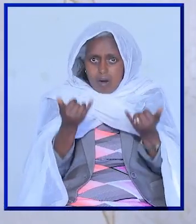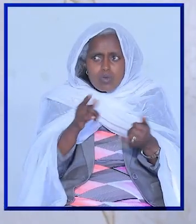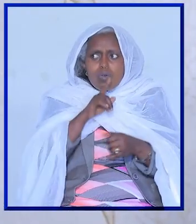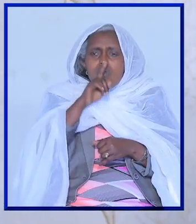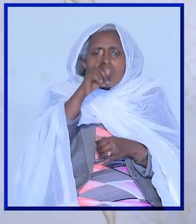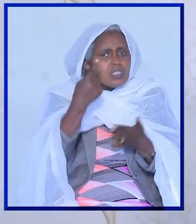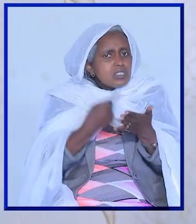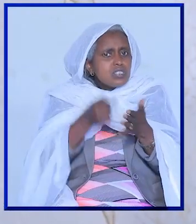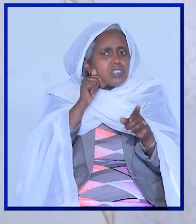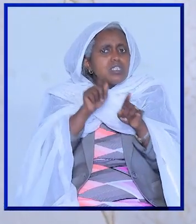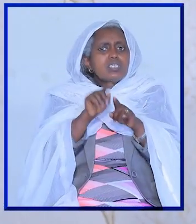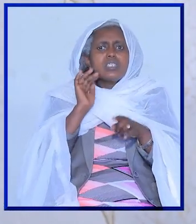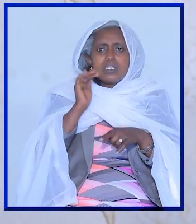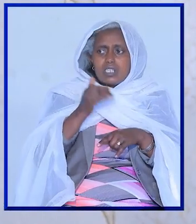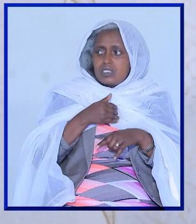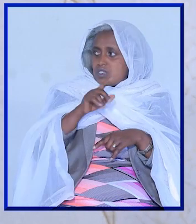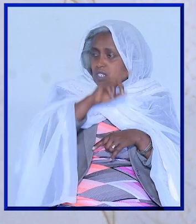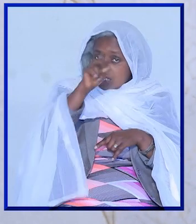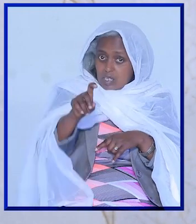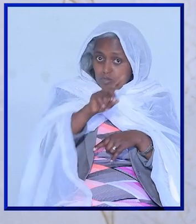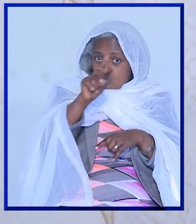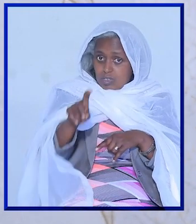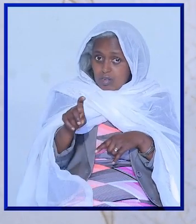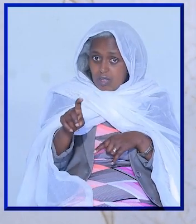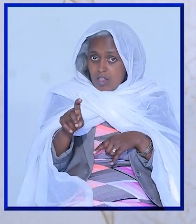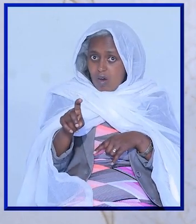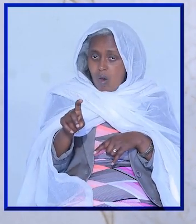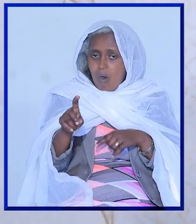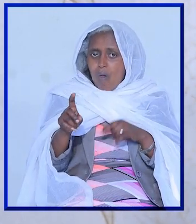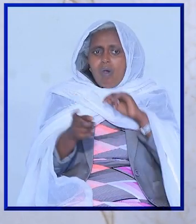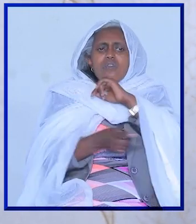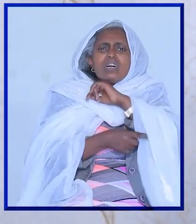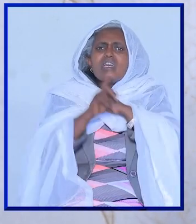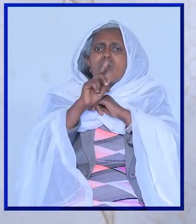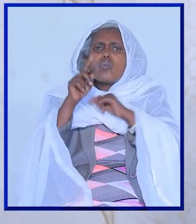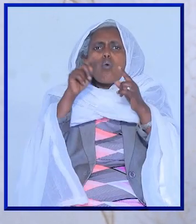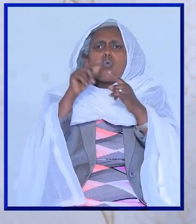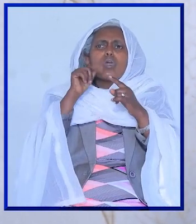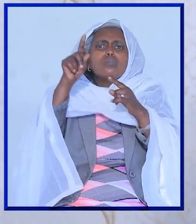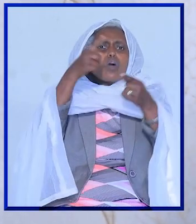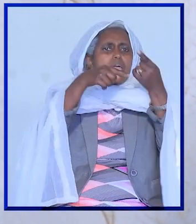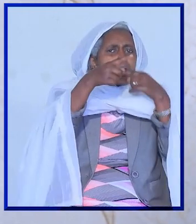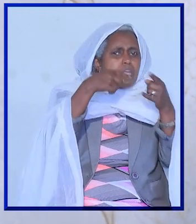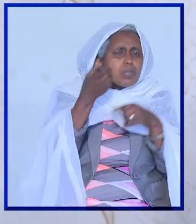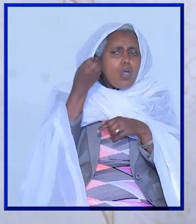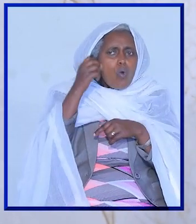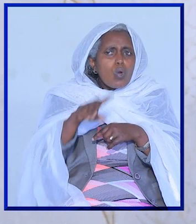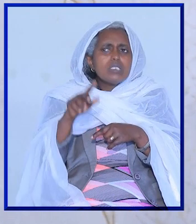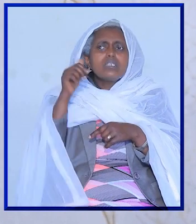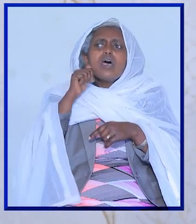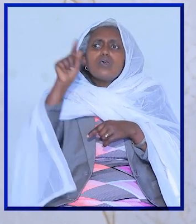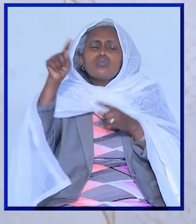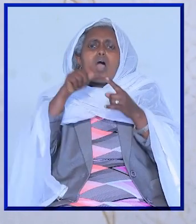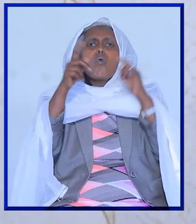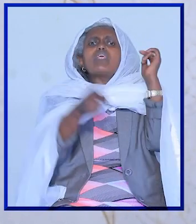እውነት እች እህታችን የጠየቀችው ጥያቄ ፈተናው ነው ወደ እሷ የመጣባት ወይስ ደግሞ እሷ ናት ወደ